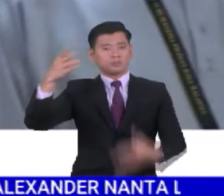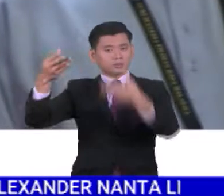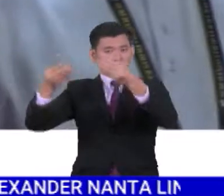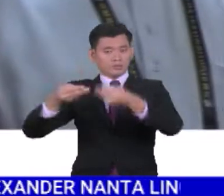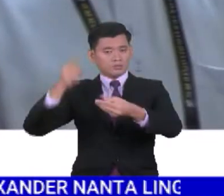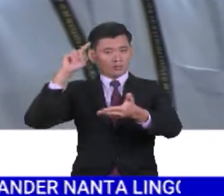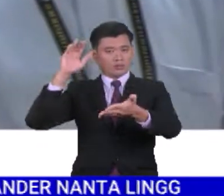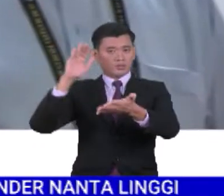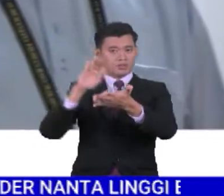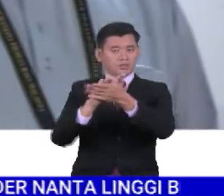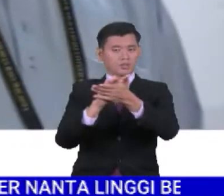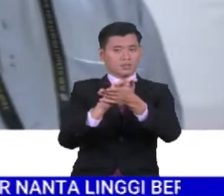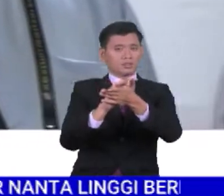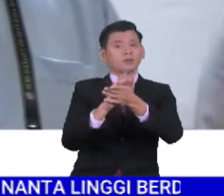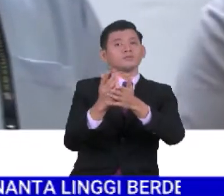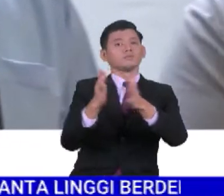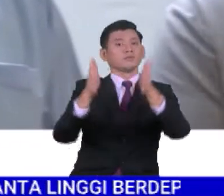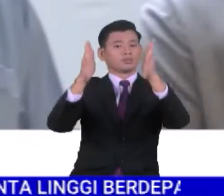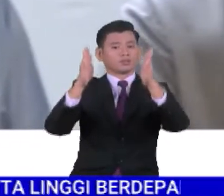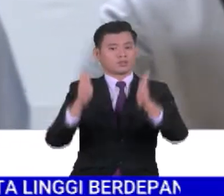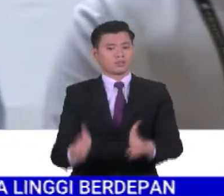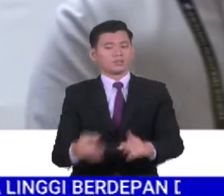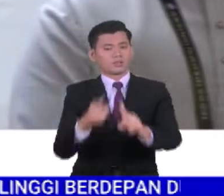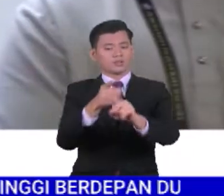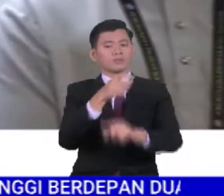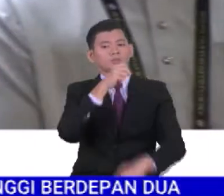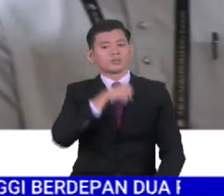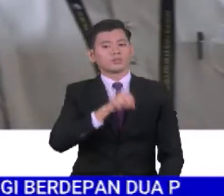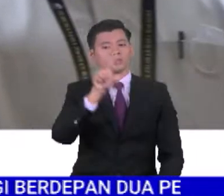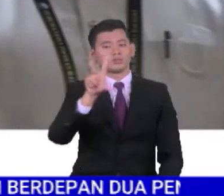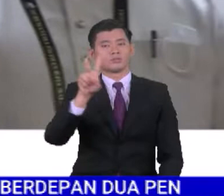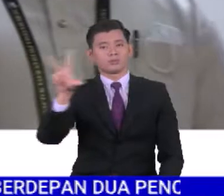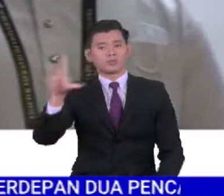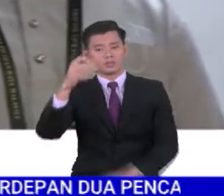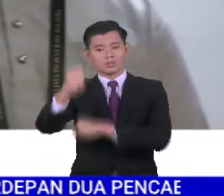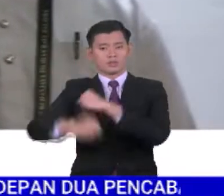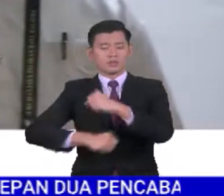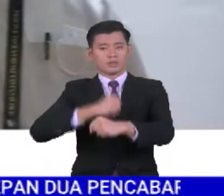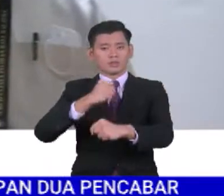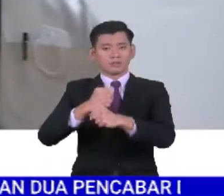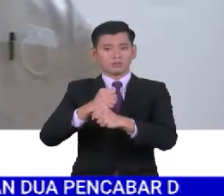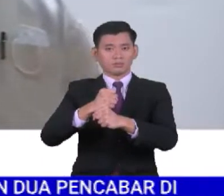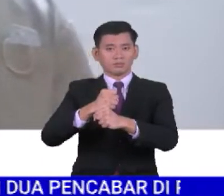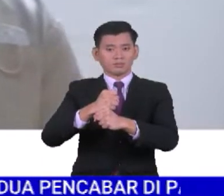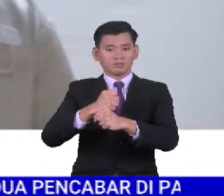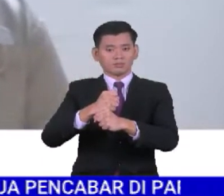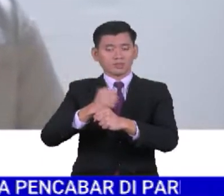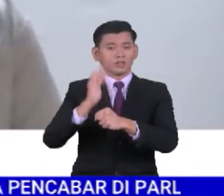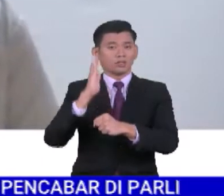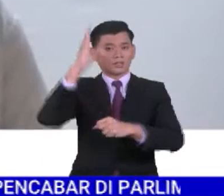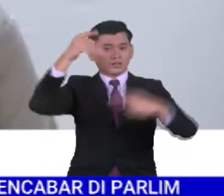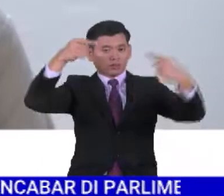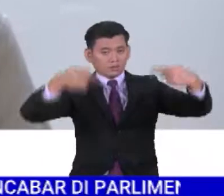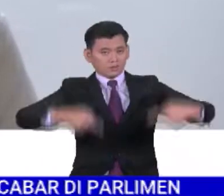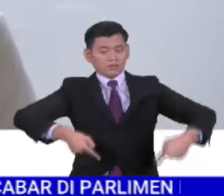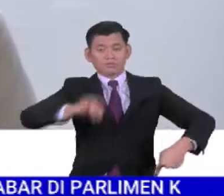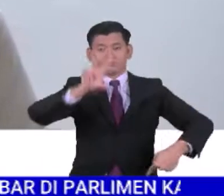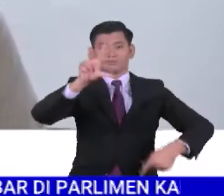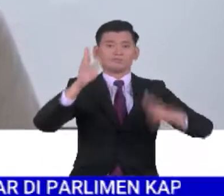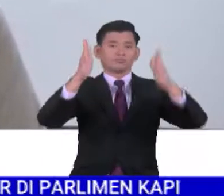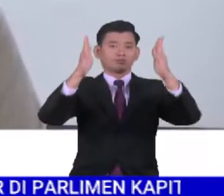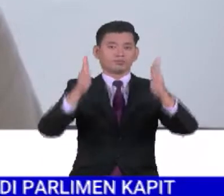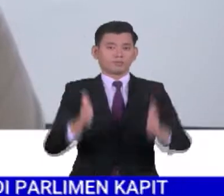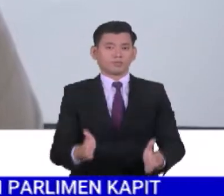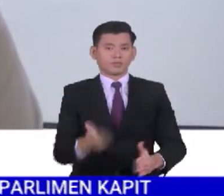kepada calon lepasan Universiti Malaysia Perlis yang berusia 23 tahun di N12 Tambun Tulang bakal memberi saingan kepada 3 lagi